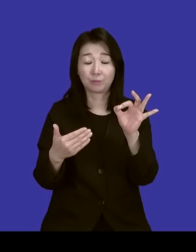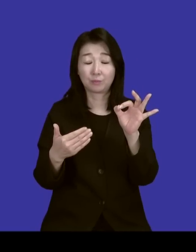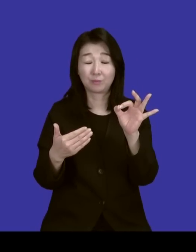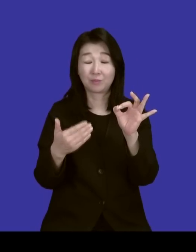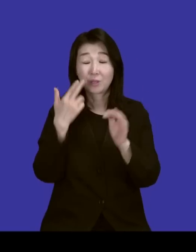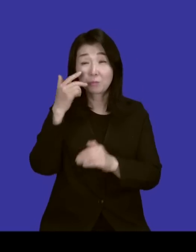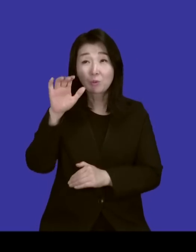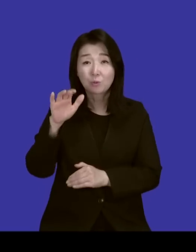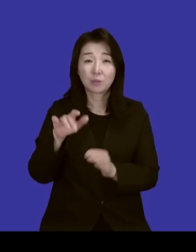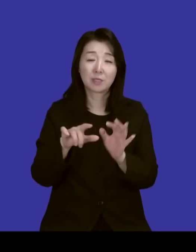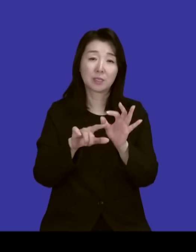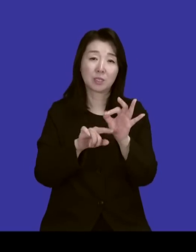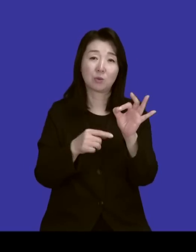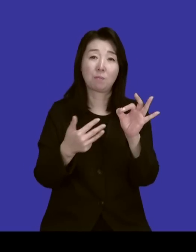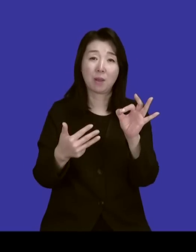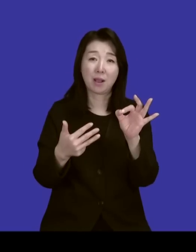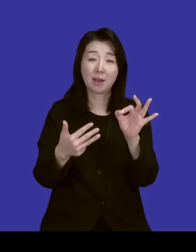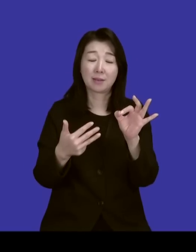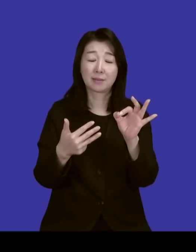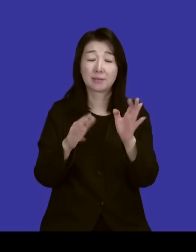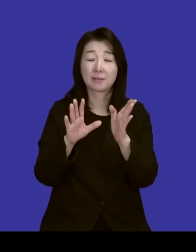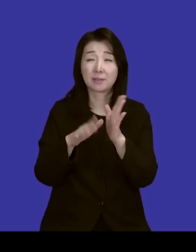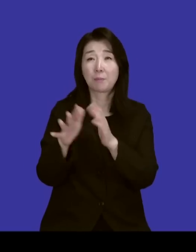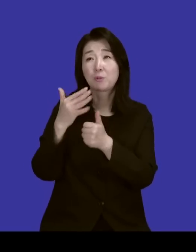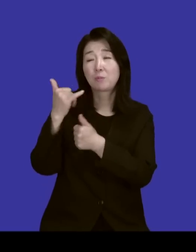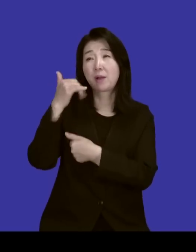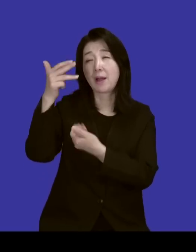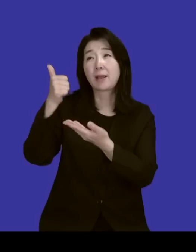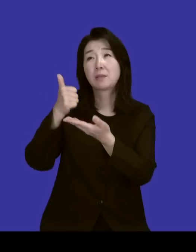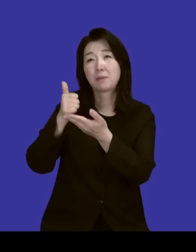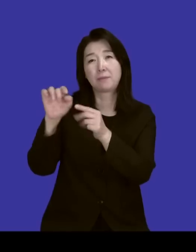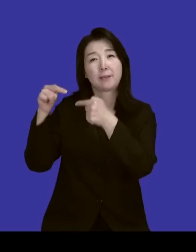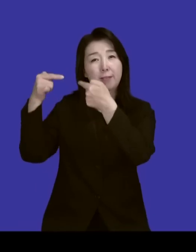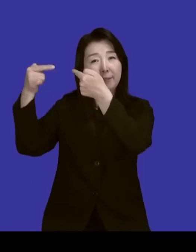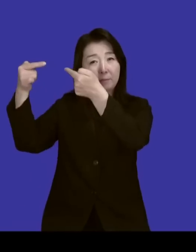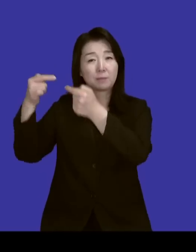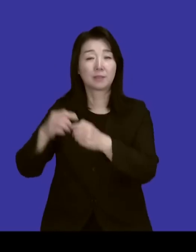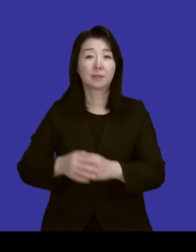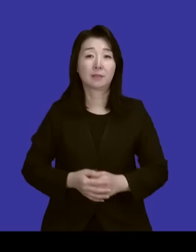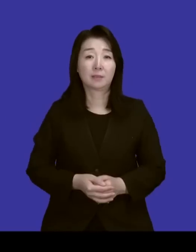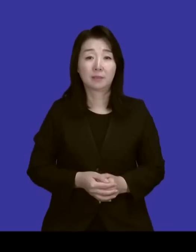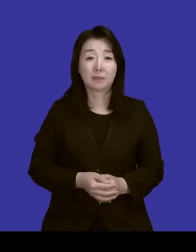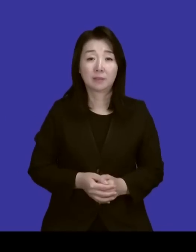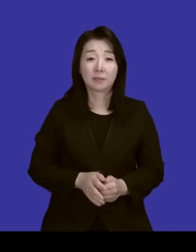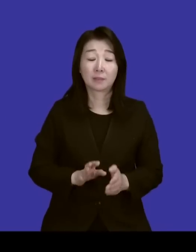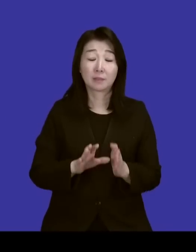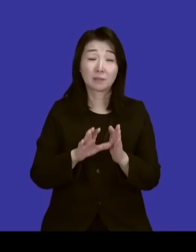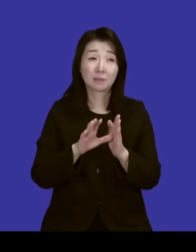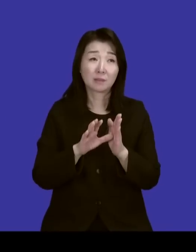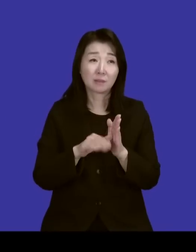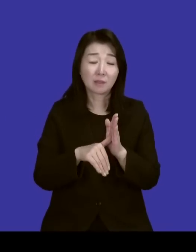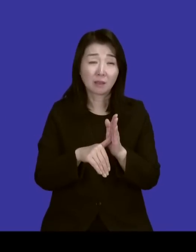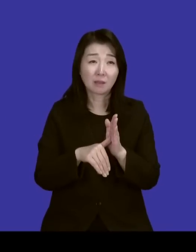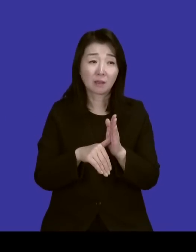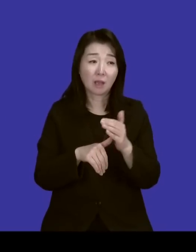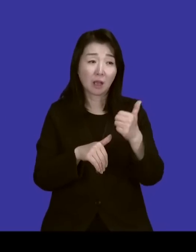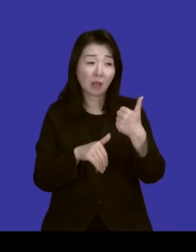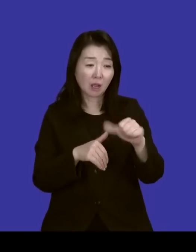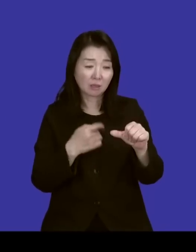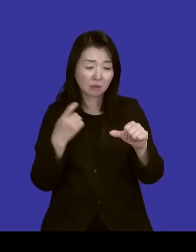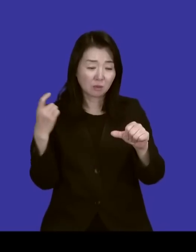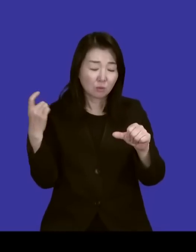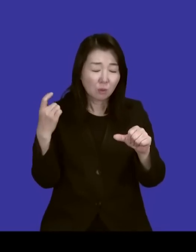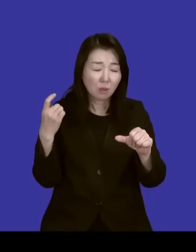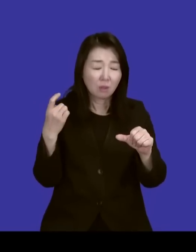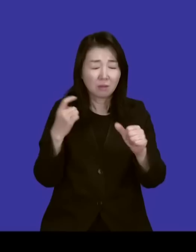10월 8일이었는데 그때 부름을 받고 하나님 앞으로 갔죠. 그때 그 소식을 듣고 목사님도 또 얼마나 기도를